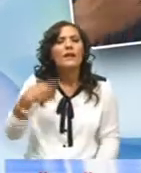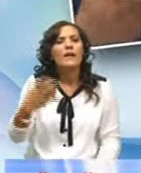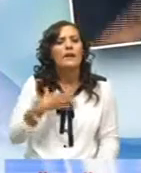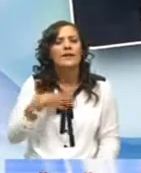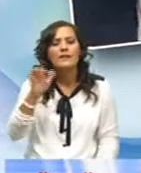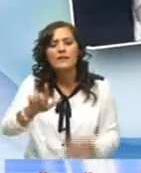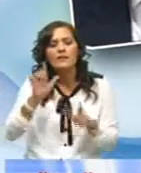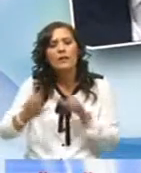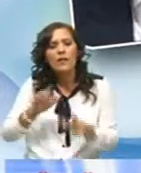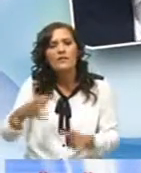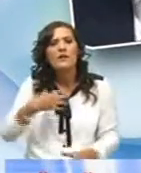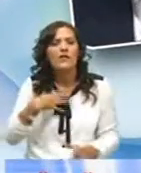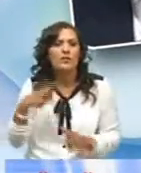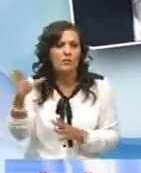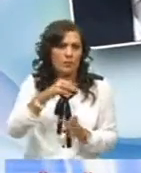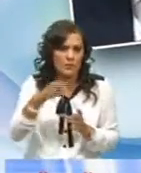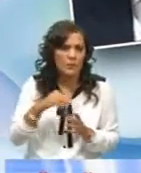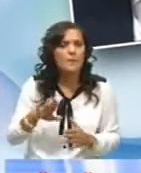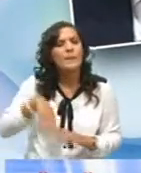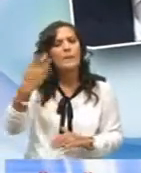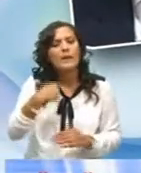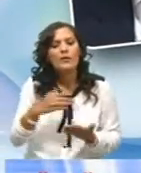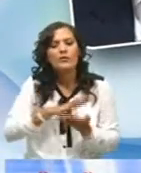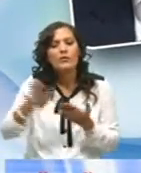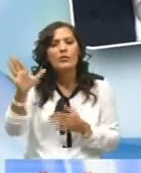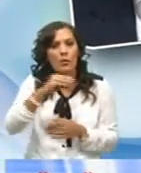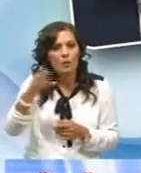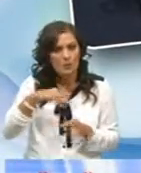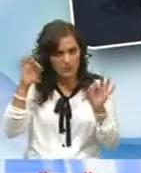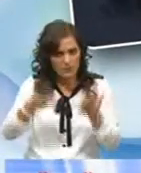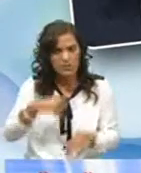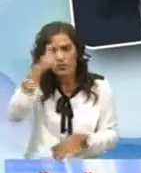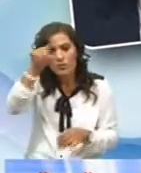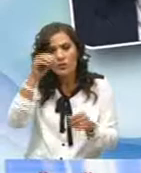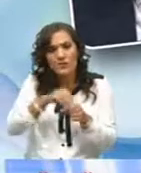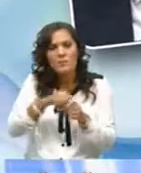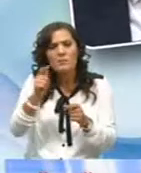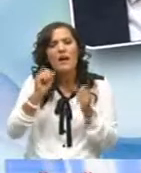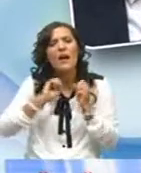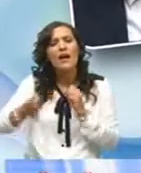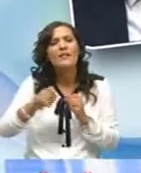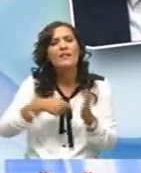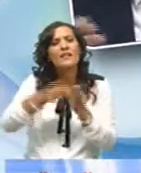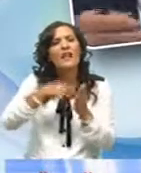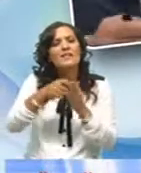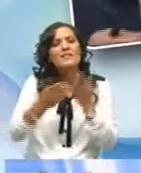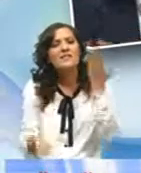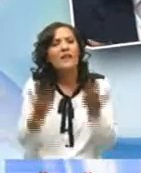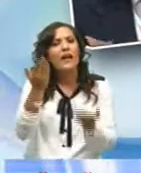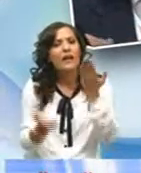istek ve ihtiyaçlarını kendi topluyordu daha sonra biz düzenli toplamaya başlayınca Türkiye'de bir atık lastiklerin